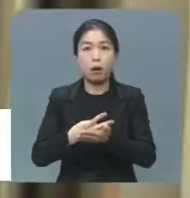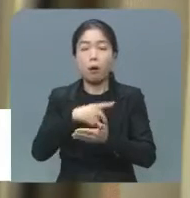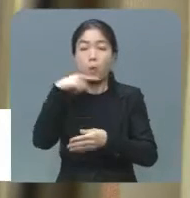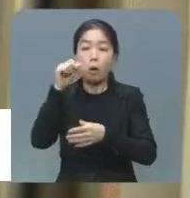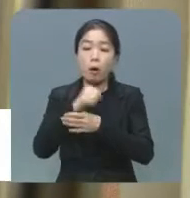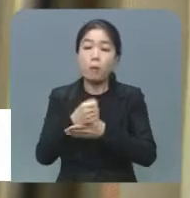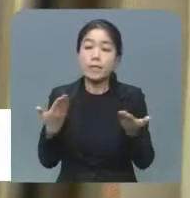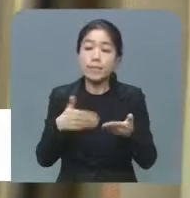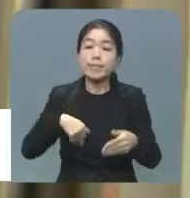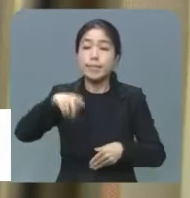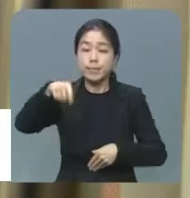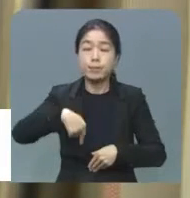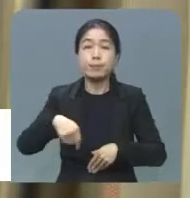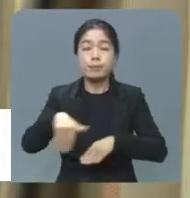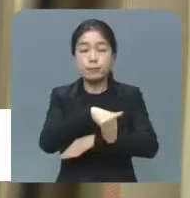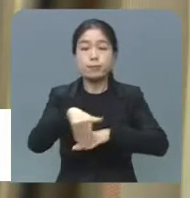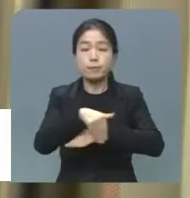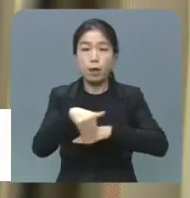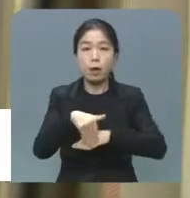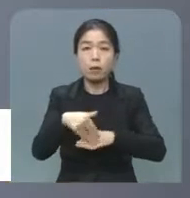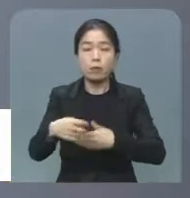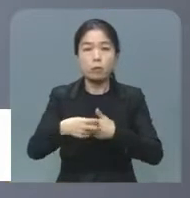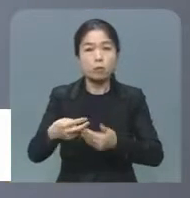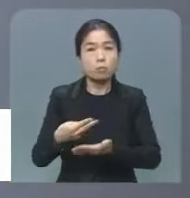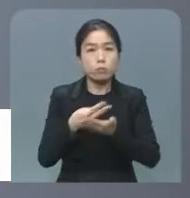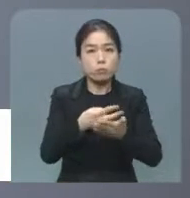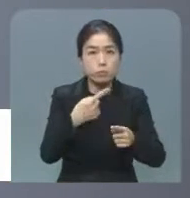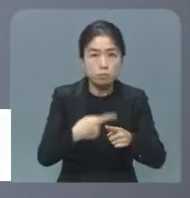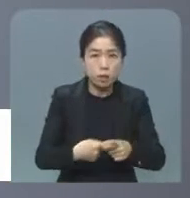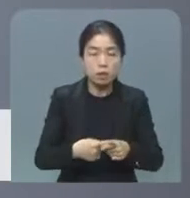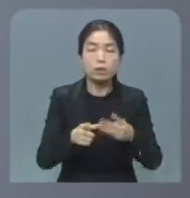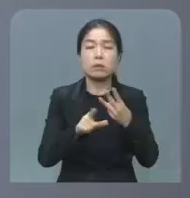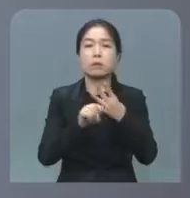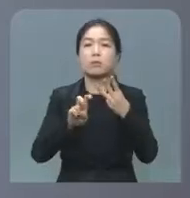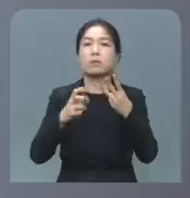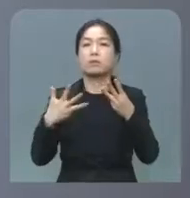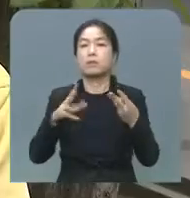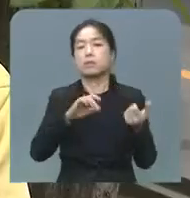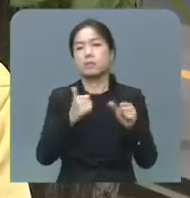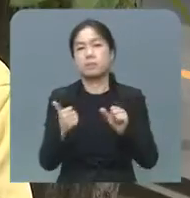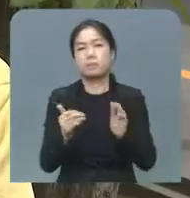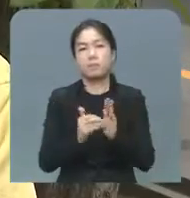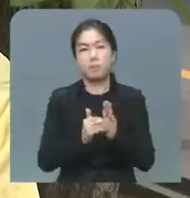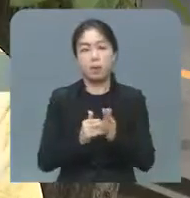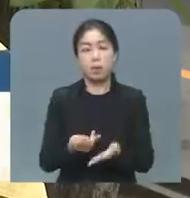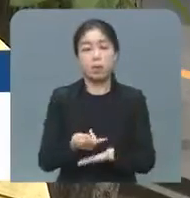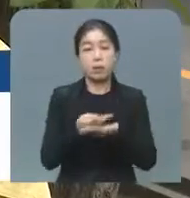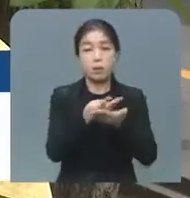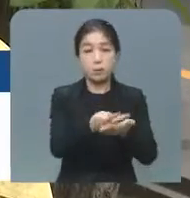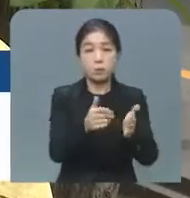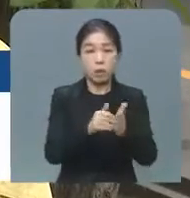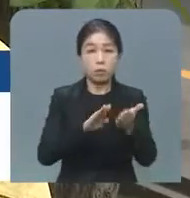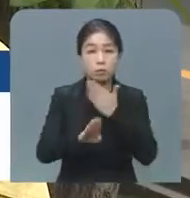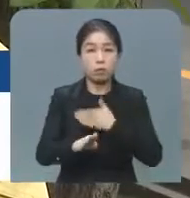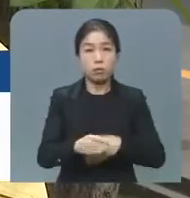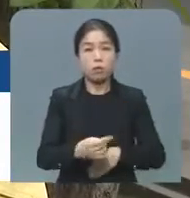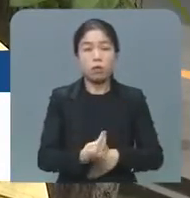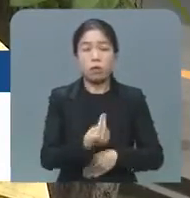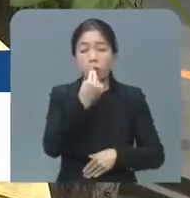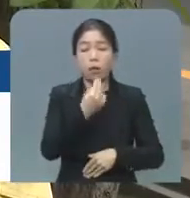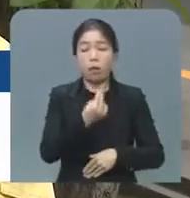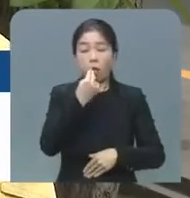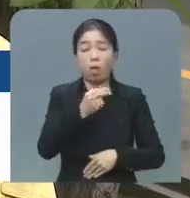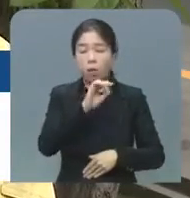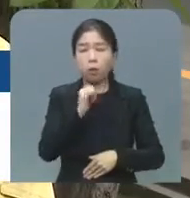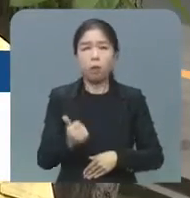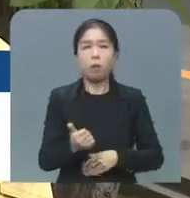나가는 이 여성은 이번 치료를 봤다 전날 28일 숨졌습니다 이번 후에 호흡곤란 증상이 심해져서